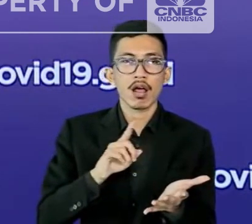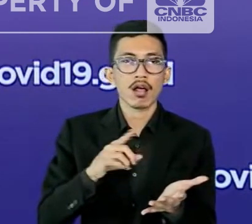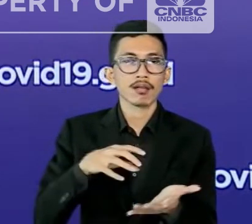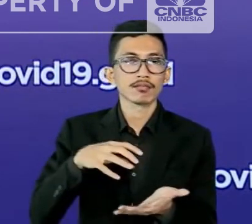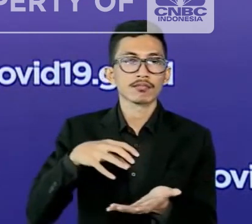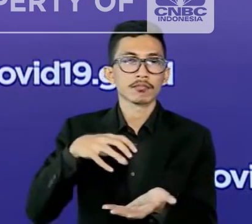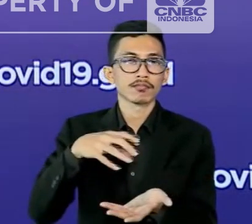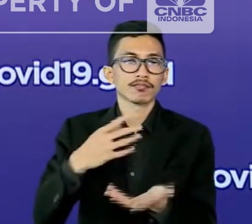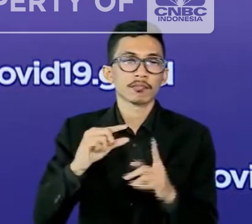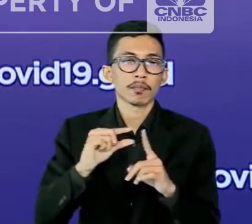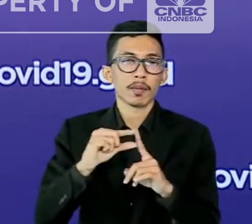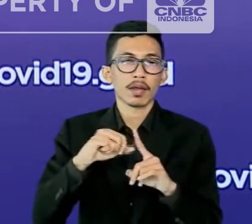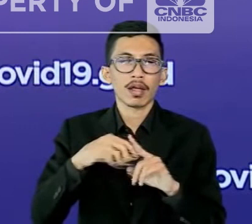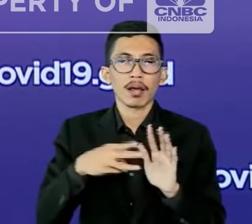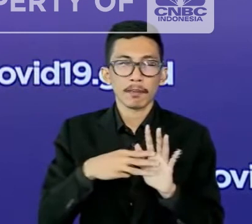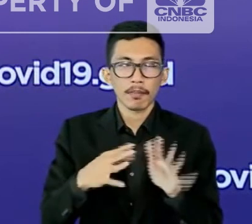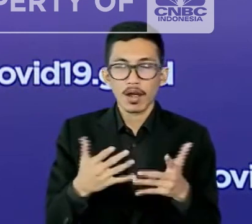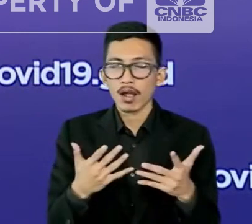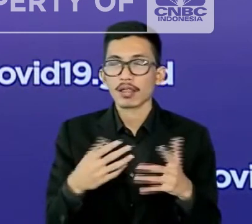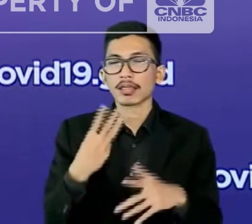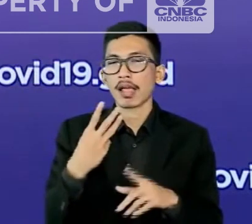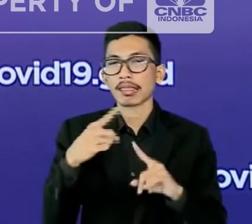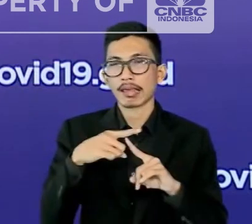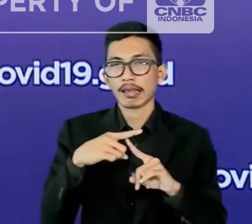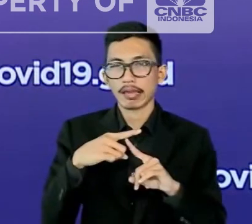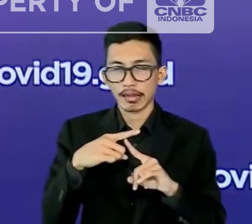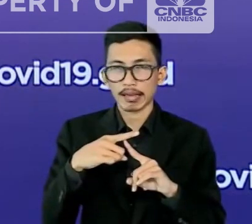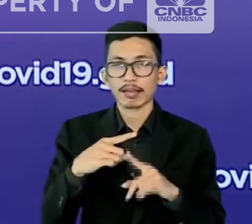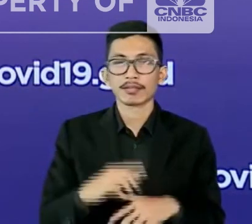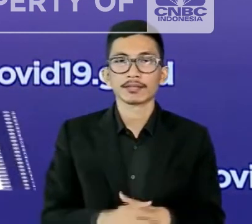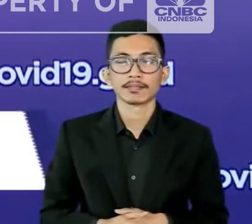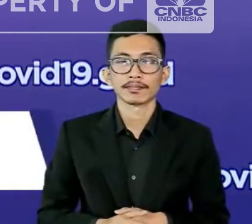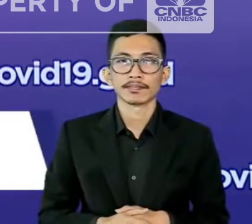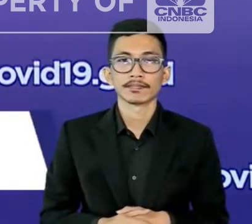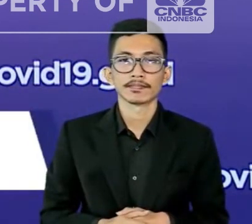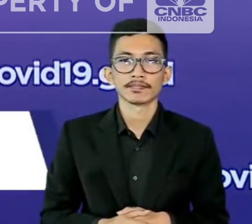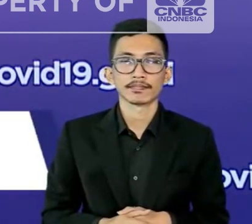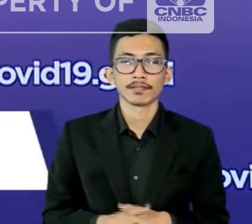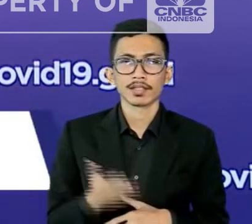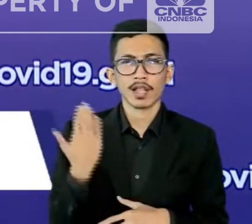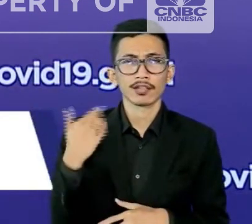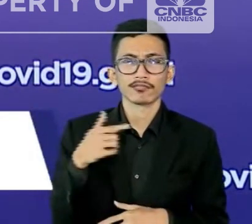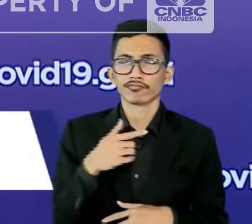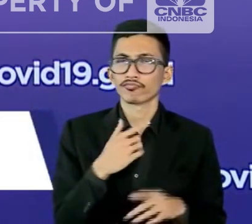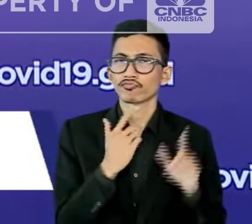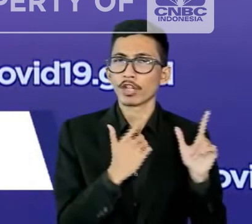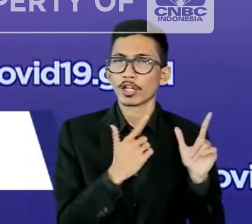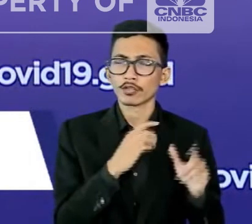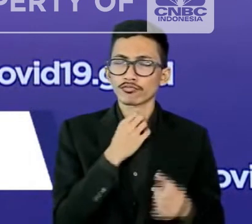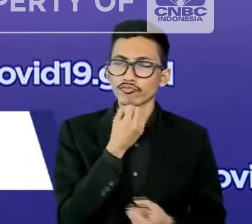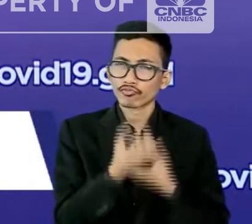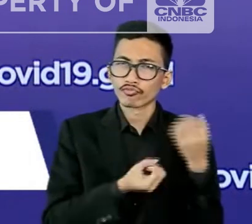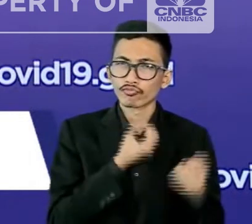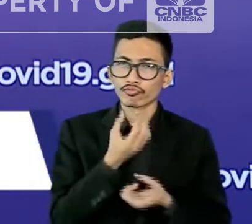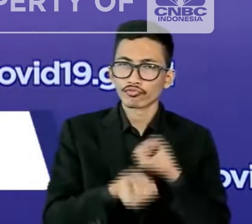yaitu pelaksanaan 3t Hai sebagaimana tadi yang disampaikan oleh panglima TNI dan kita